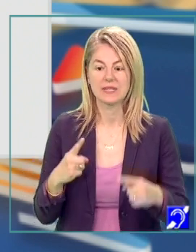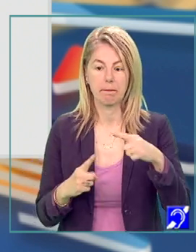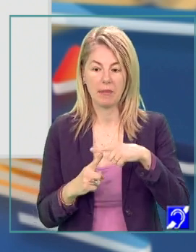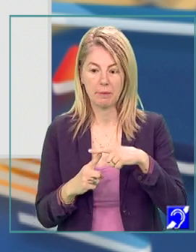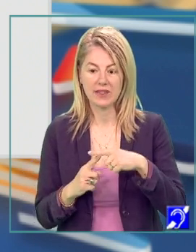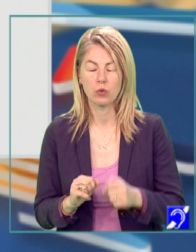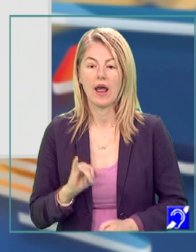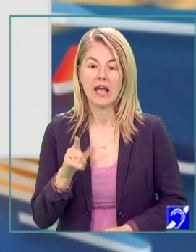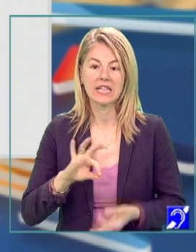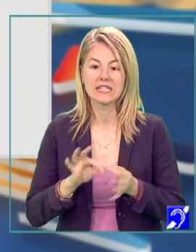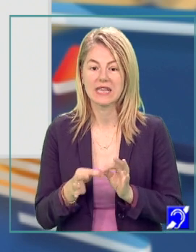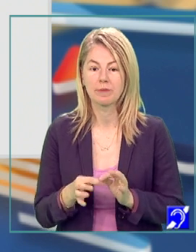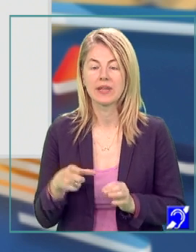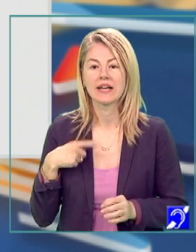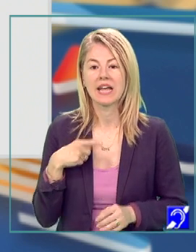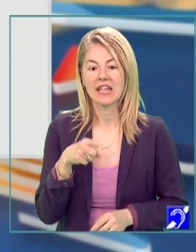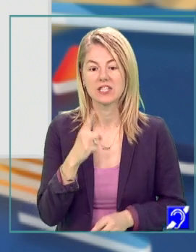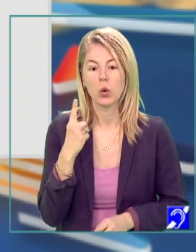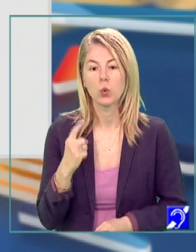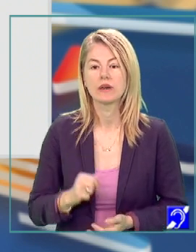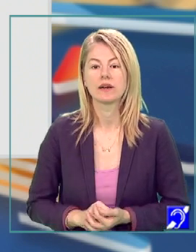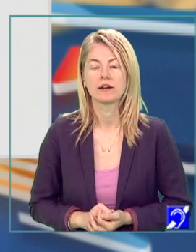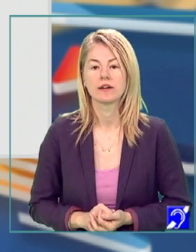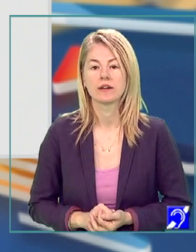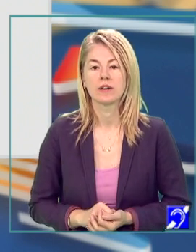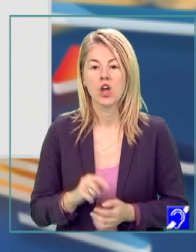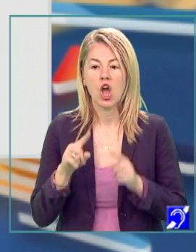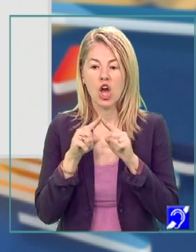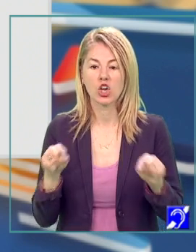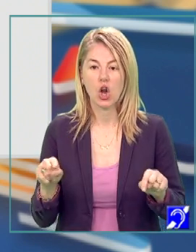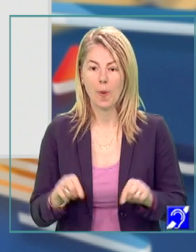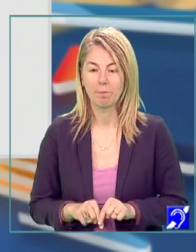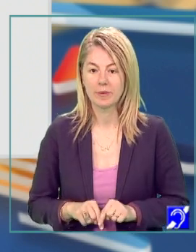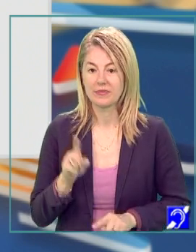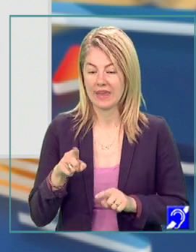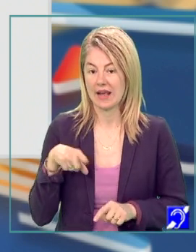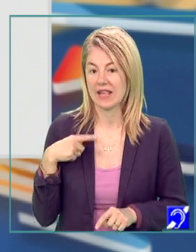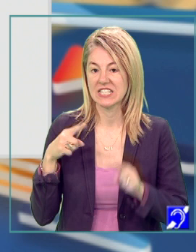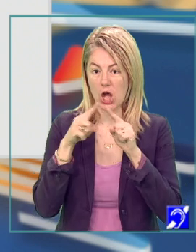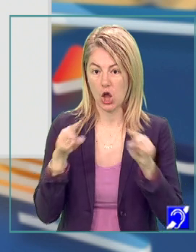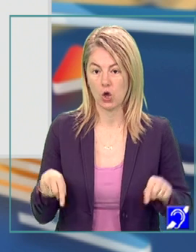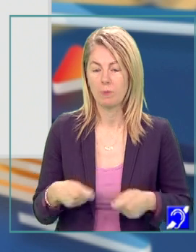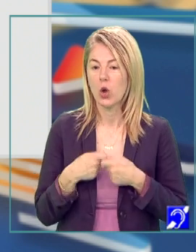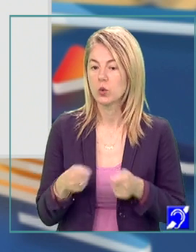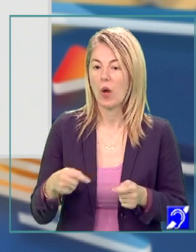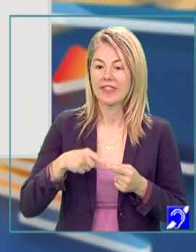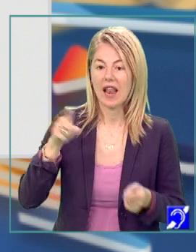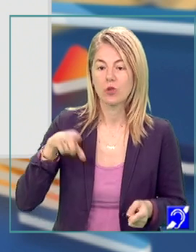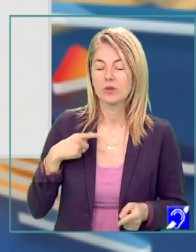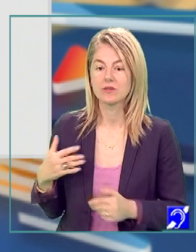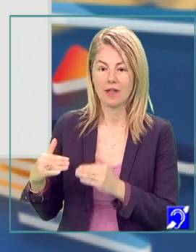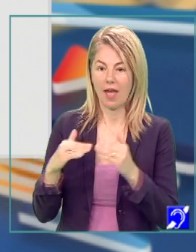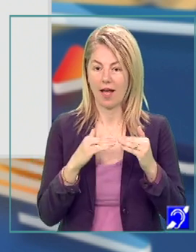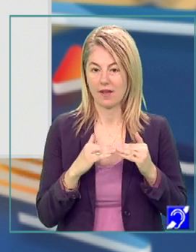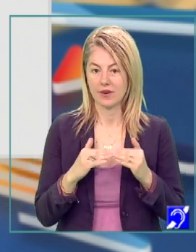perpendiculare. Asta înseamnă că el este romb. Dacă el este romb, toate laturile lui vor